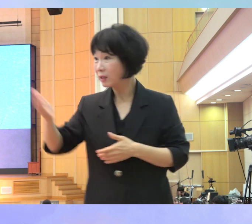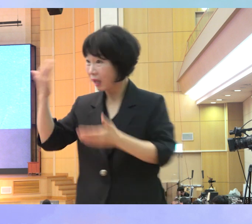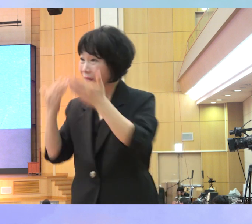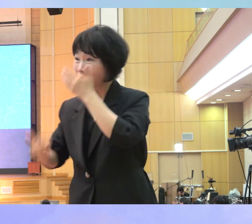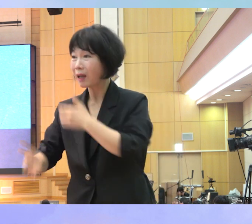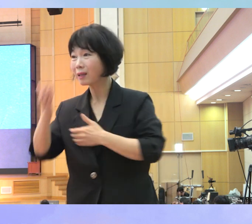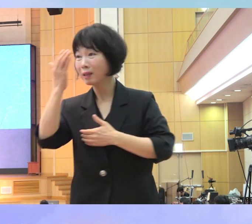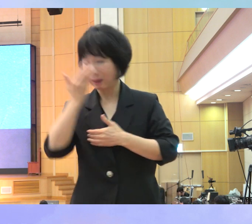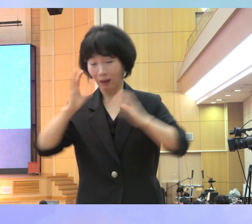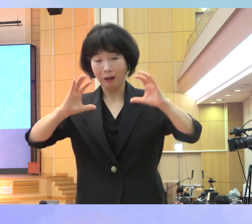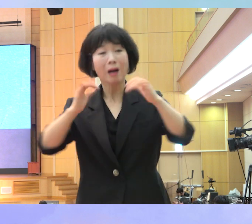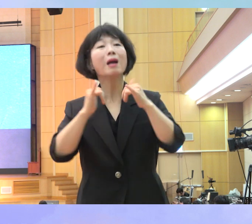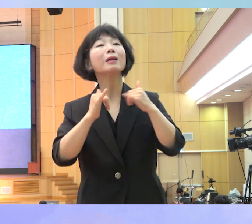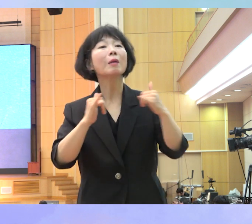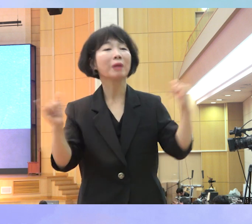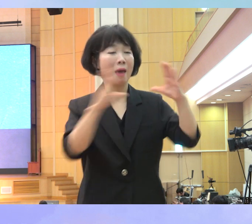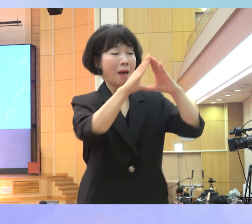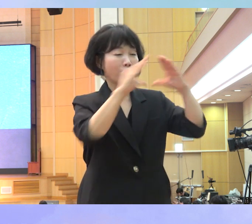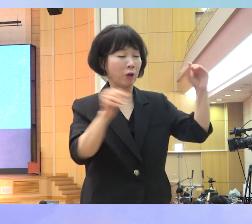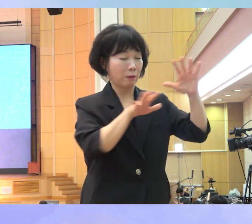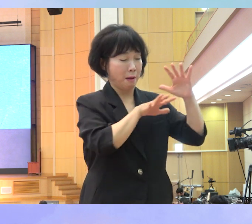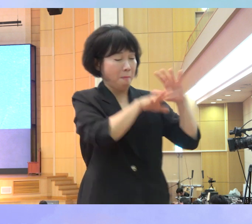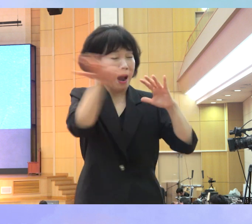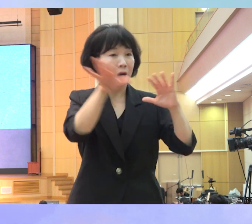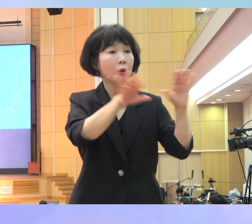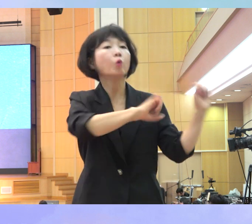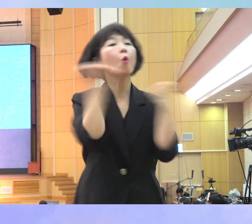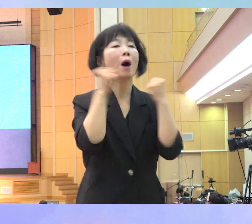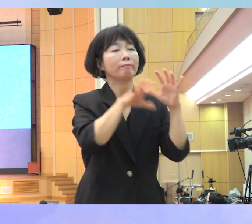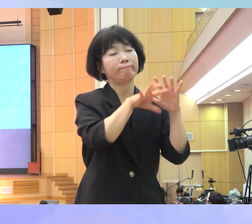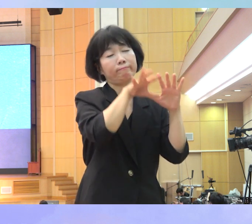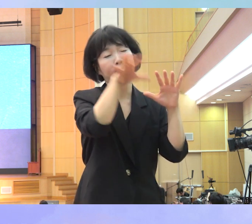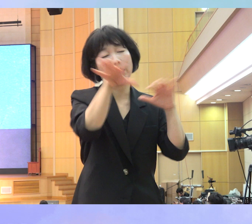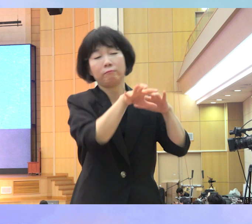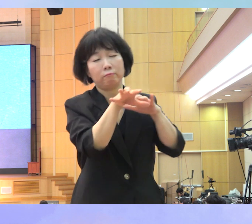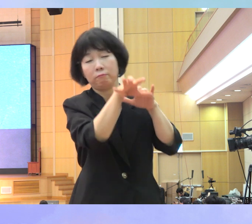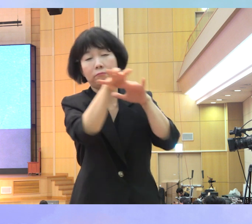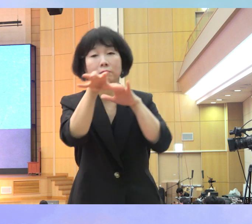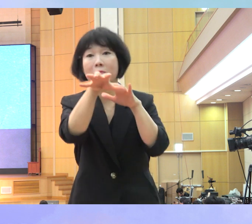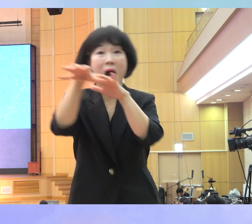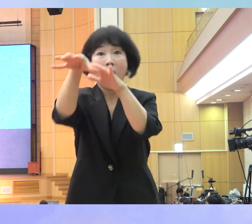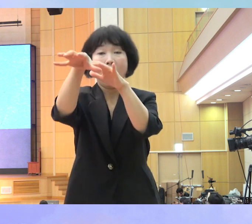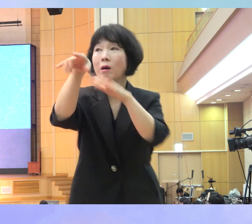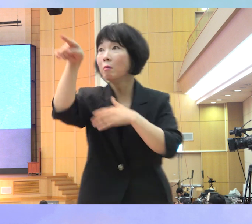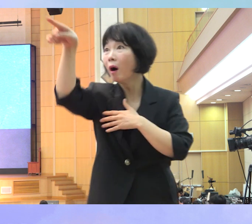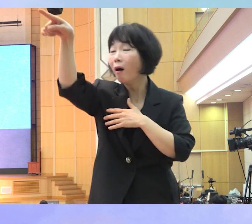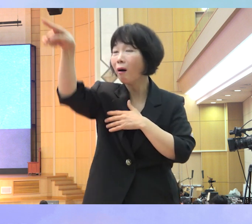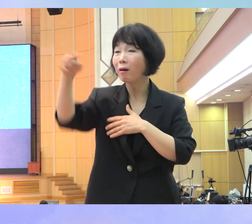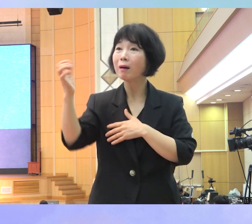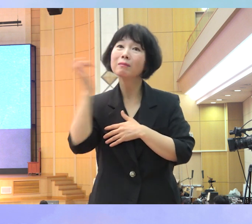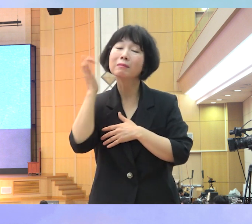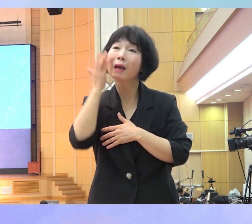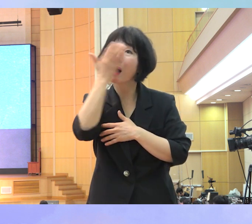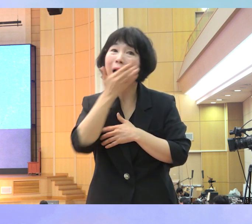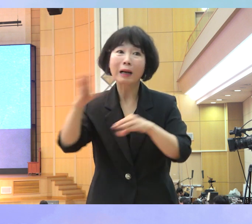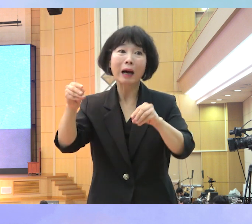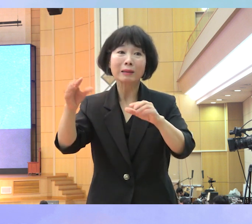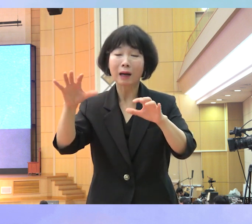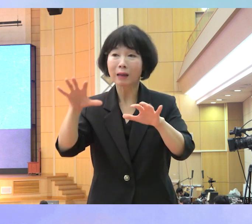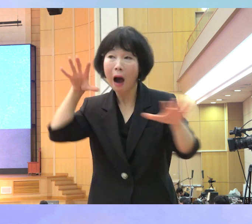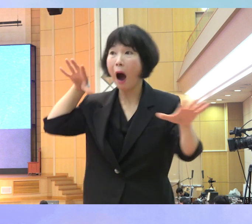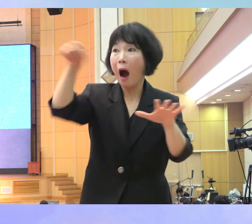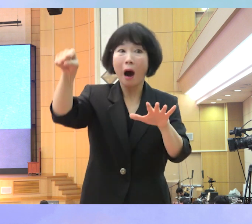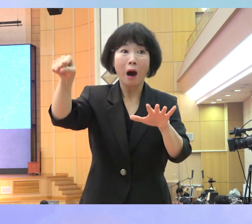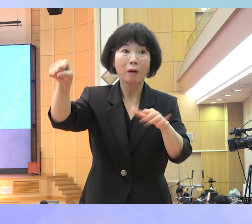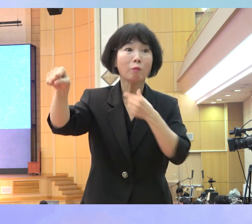탈출을 해가지고 가나안에 이제 들어가기 직전입니다. 그러면서 가나안에 막 이제 들어가려고 하는데 그 가나안이